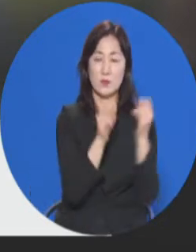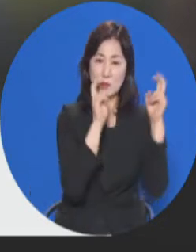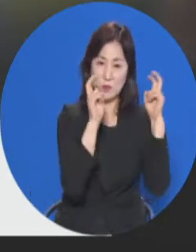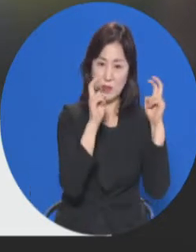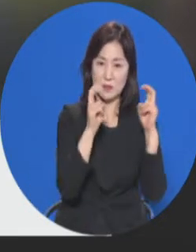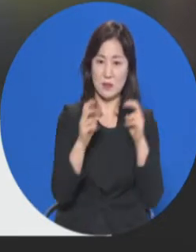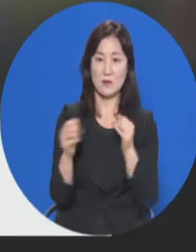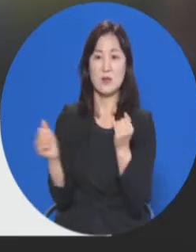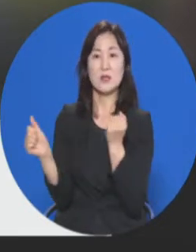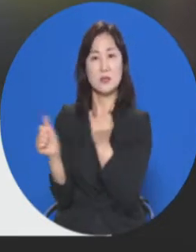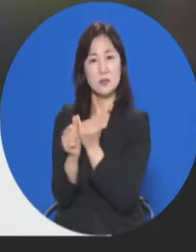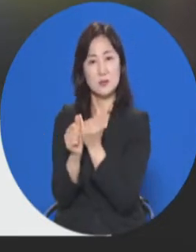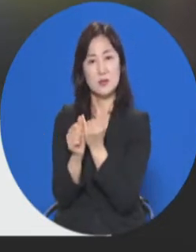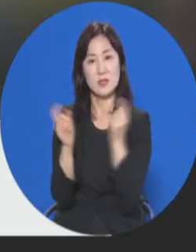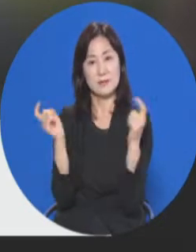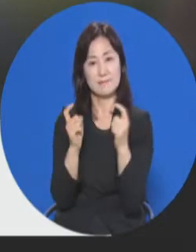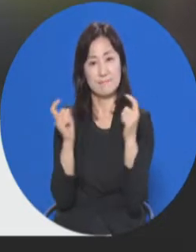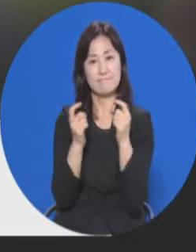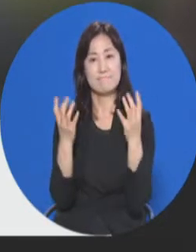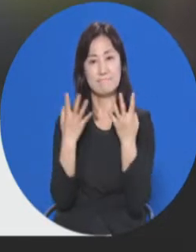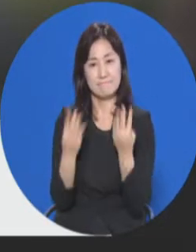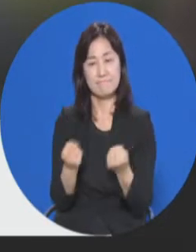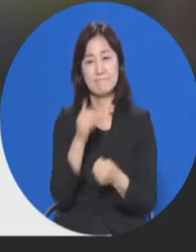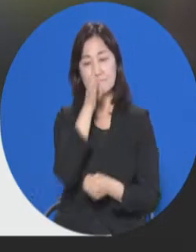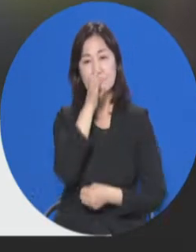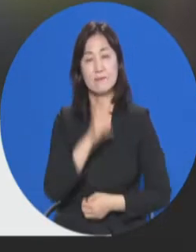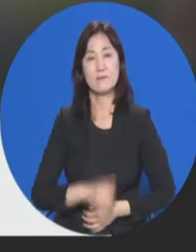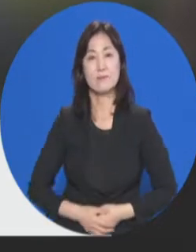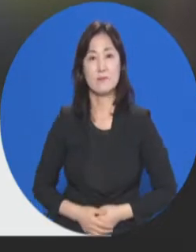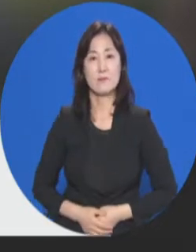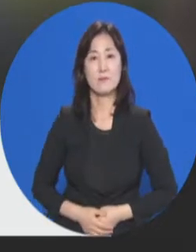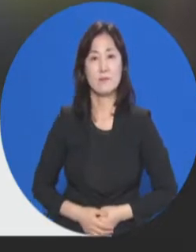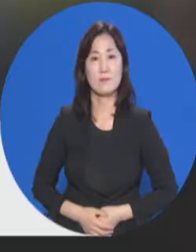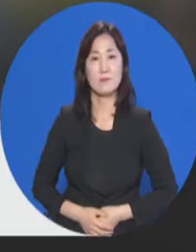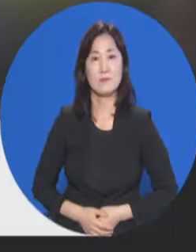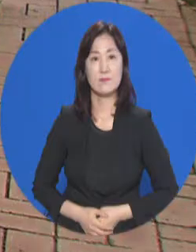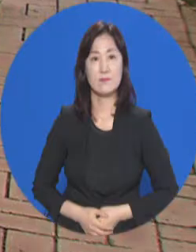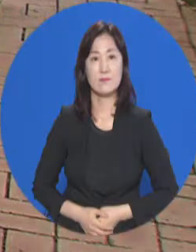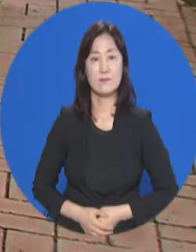부부들 사이의 분쟁이 끊이지 않고 있습니다. 조희원 기자가 취재했습니다.